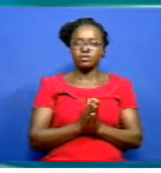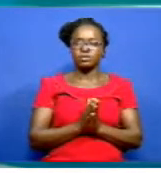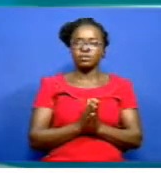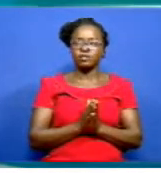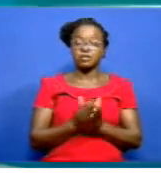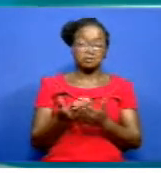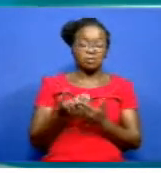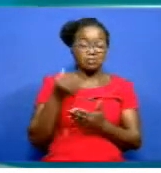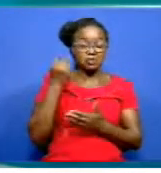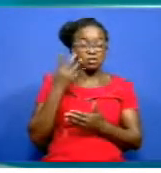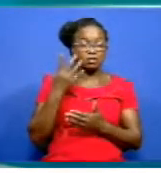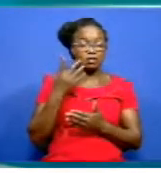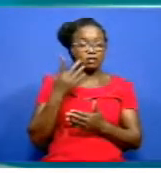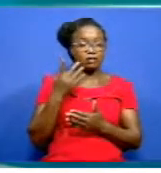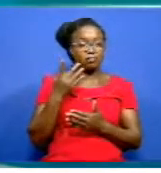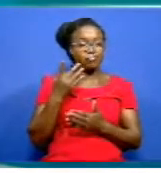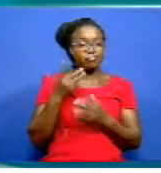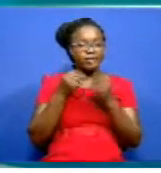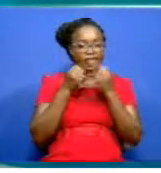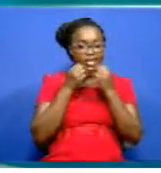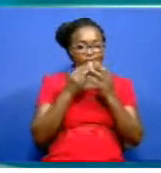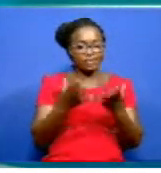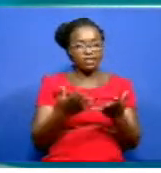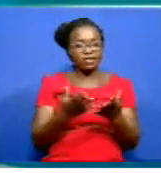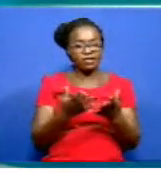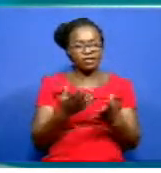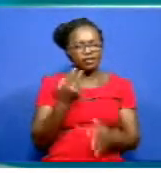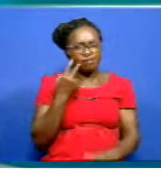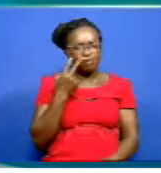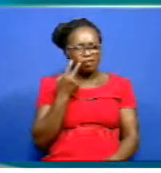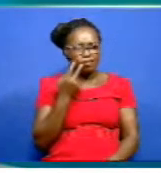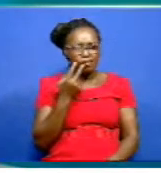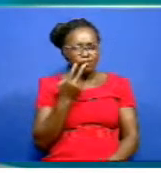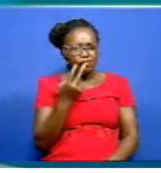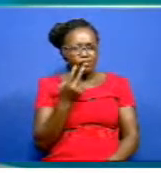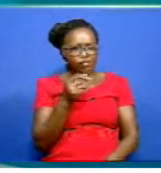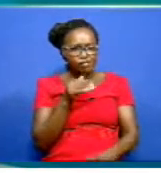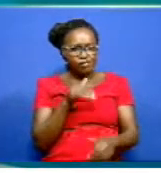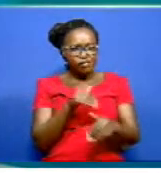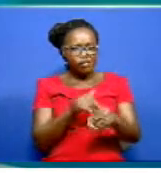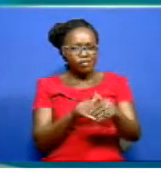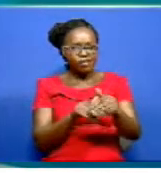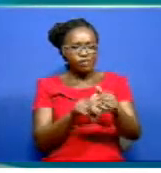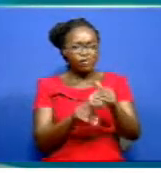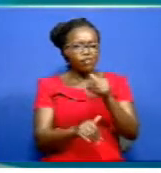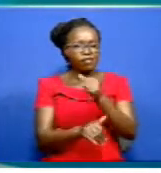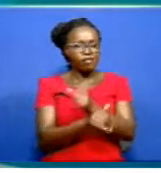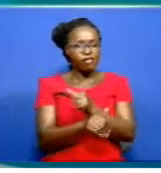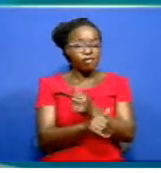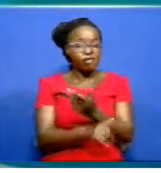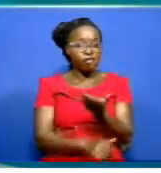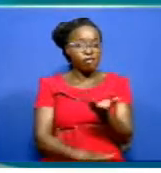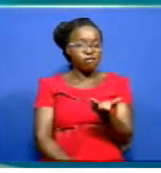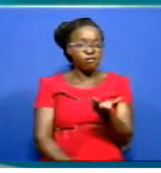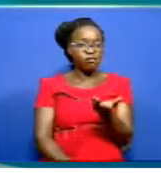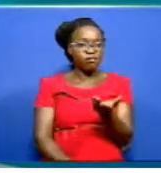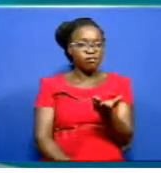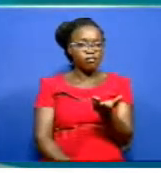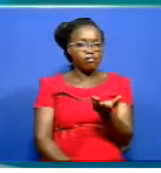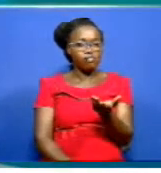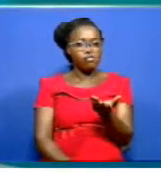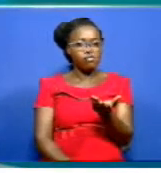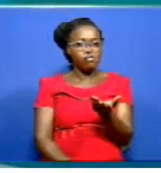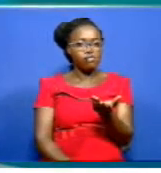hafahamu nini inaendelea, anafuata anachoona. Sasa ile hatari kubwa iko ni kwa sababu niko sure